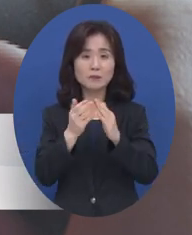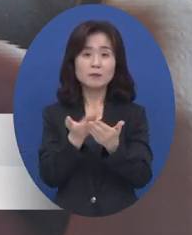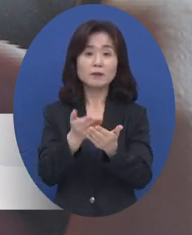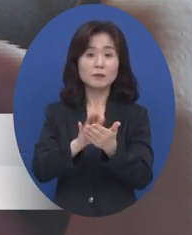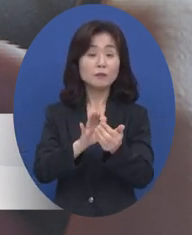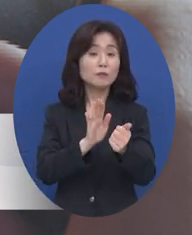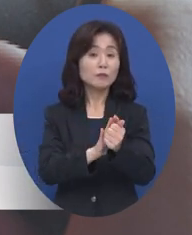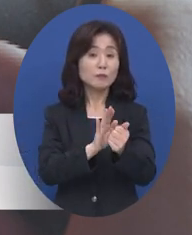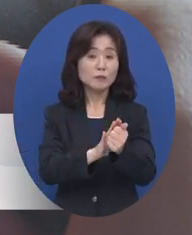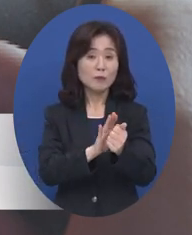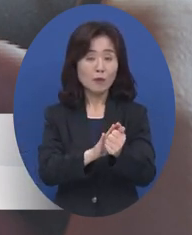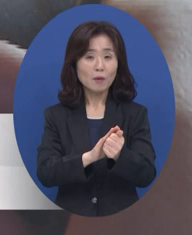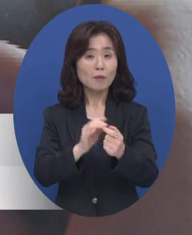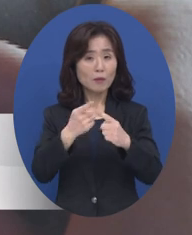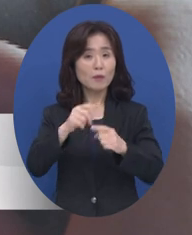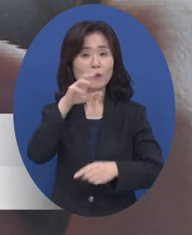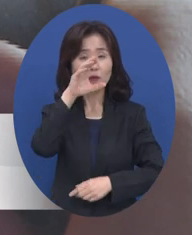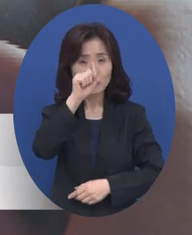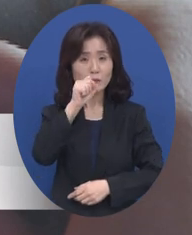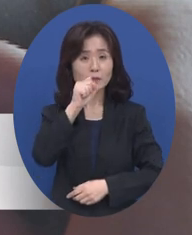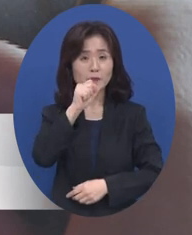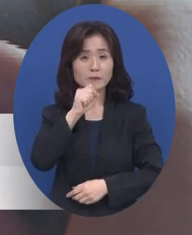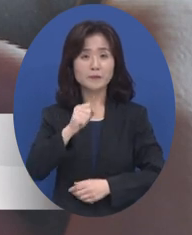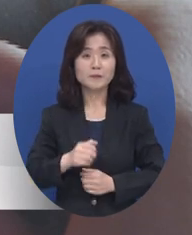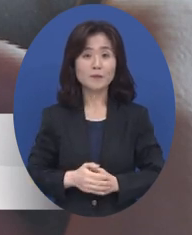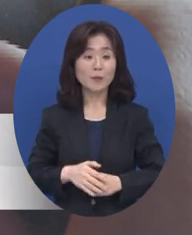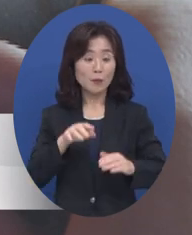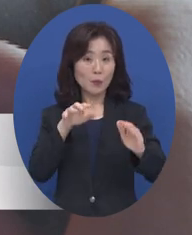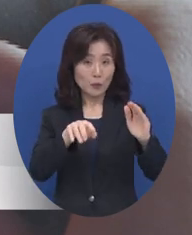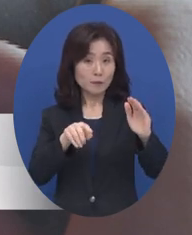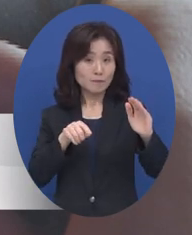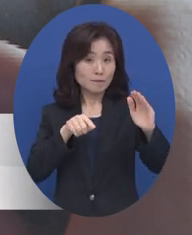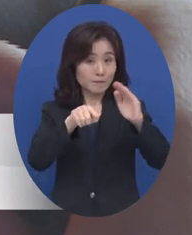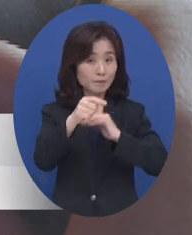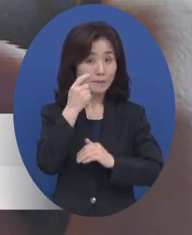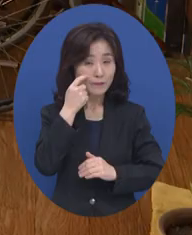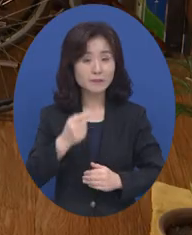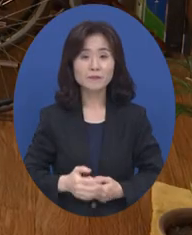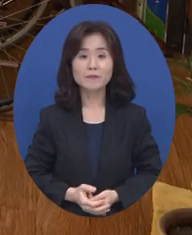지원하고 있는데 반응이 좋습니다 최창수 기자가 현장 취재했습니다